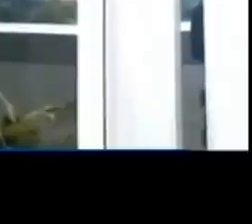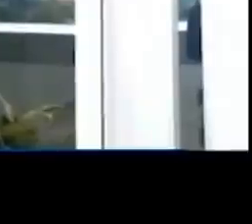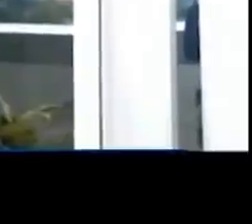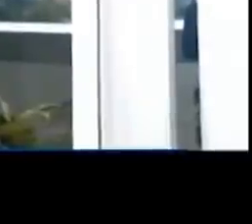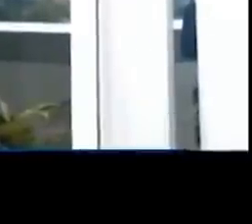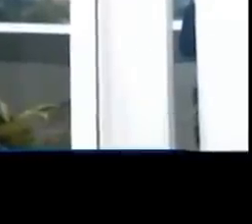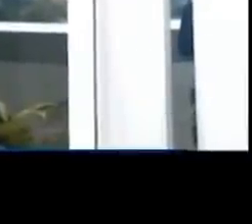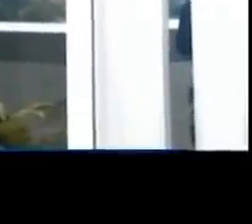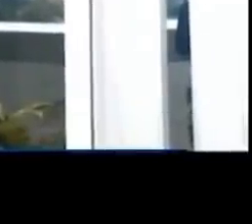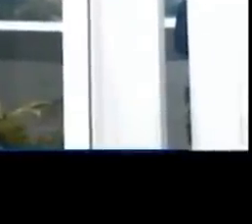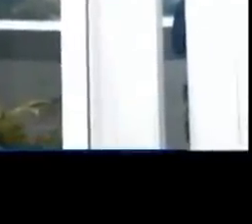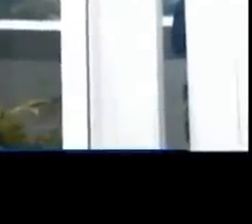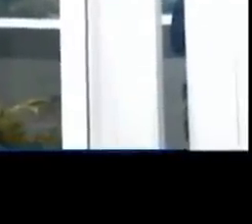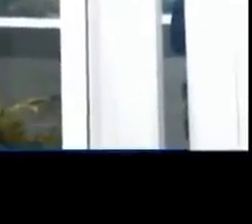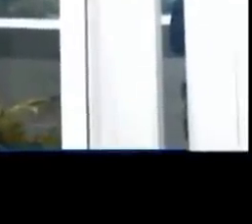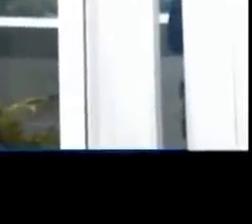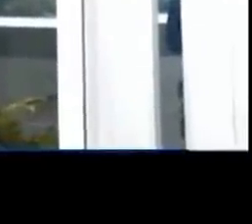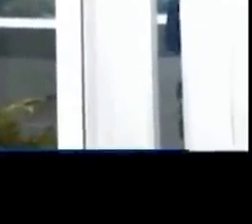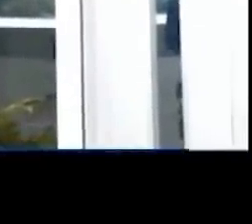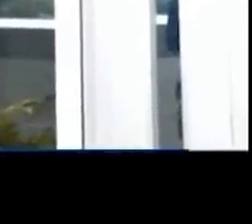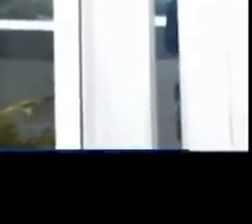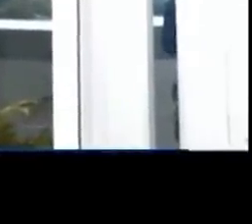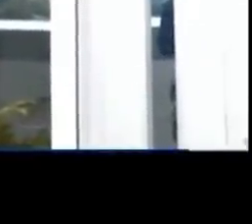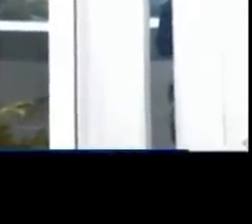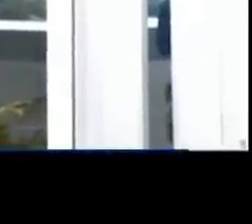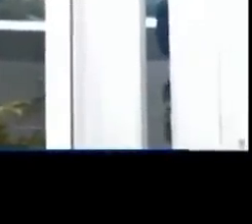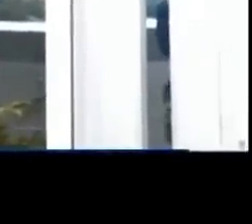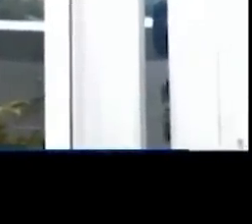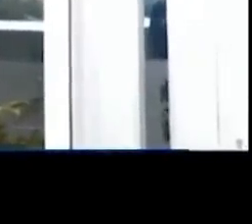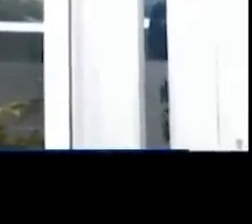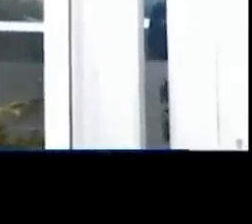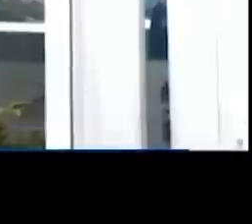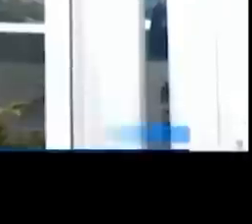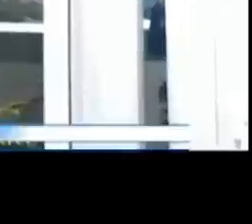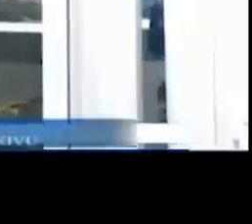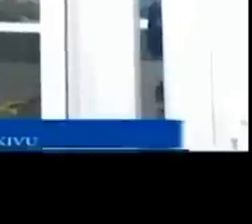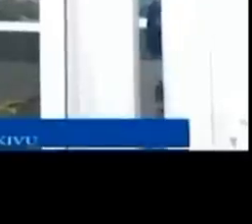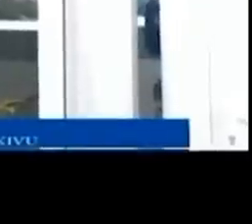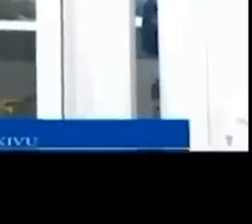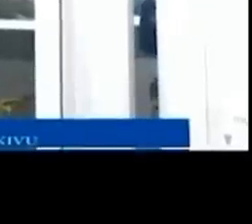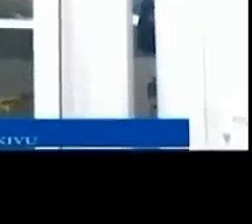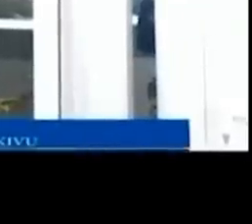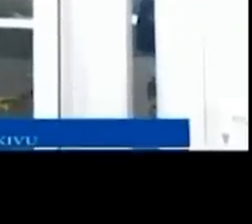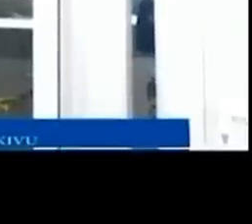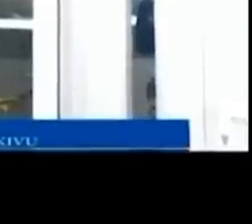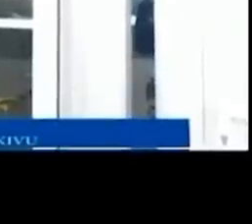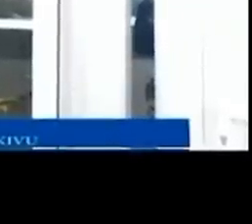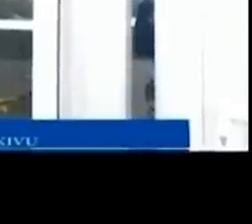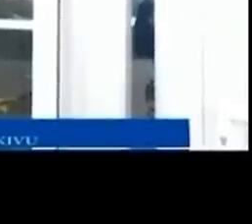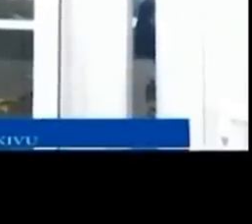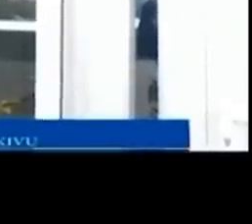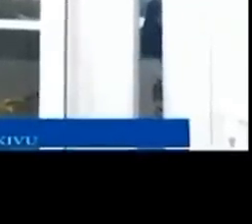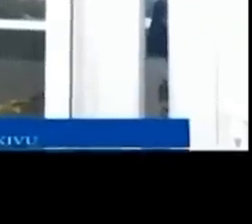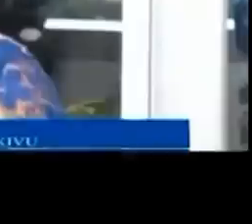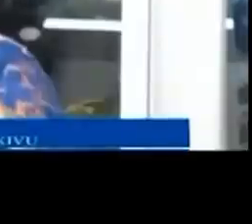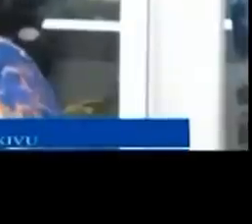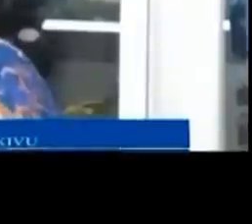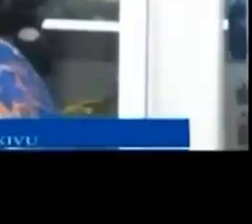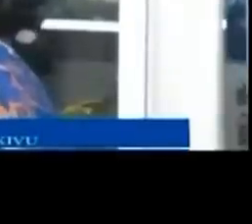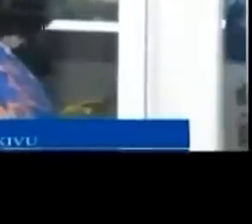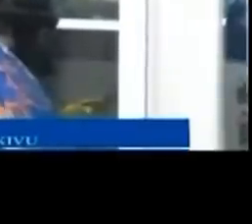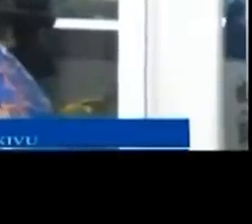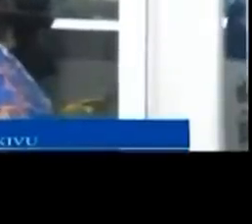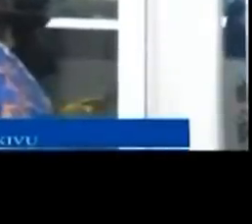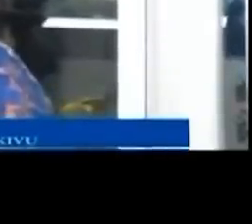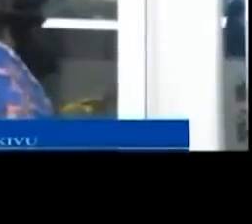avons recommandé que le gouvernement puisse songer à la mutualisation des efforts avec les pays amis. Il